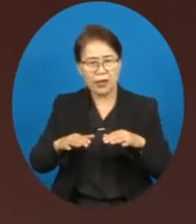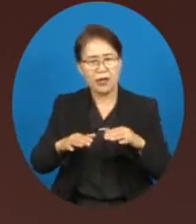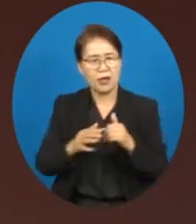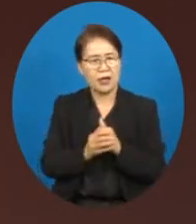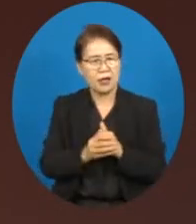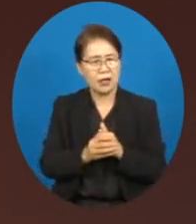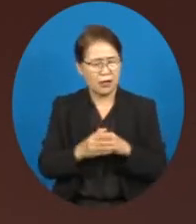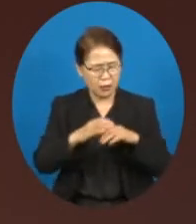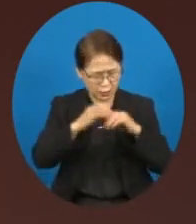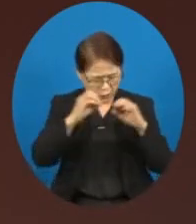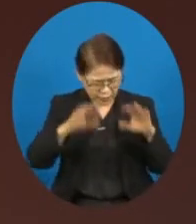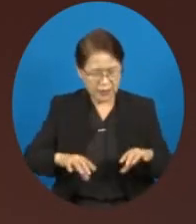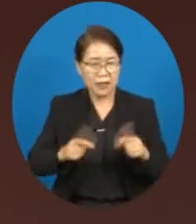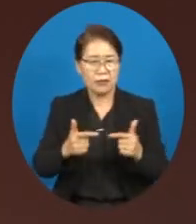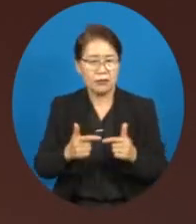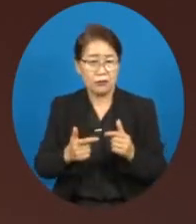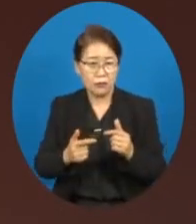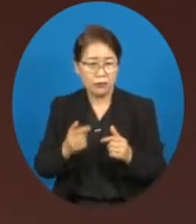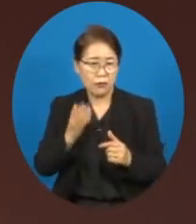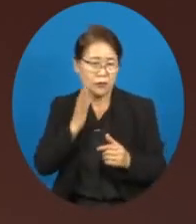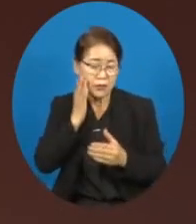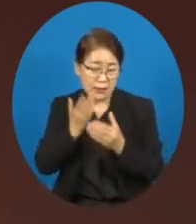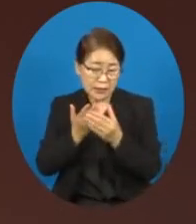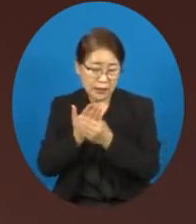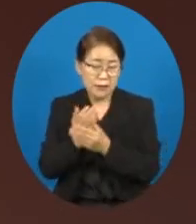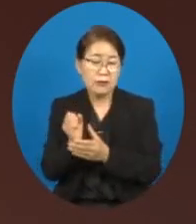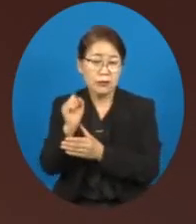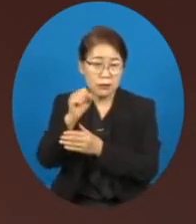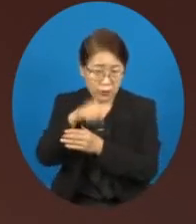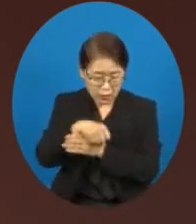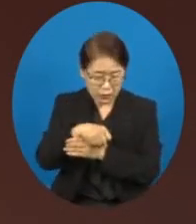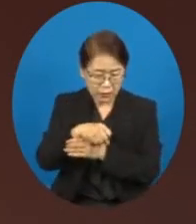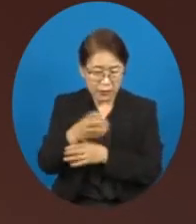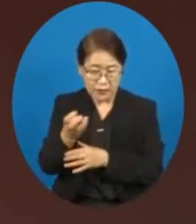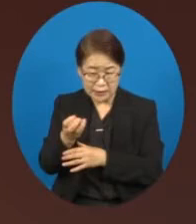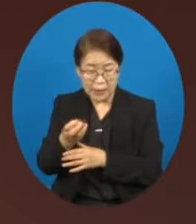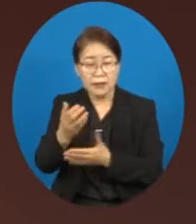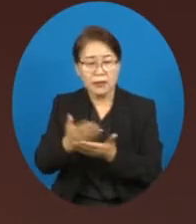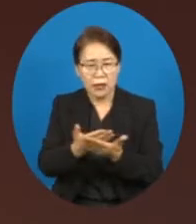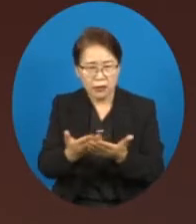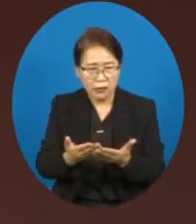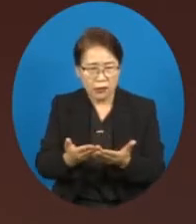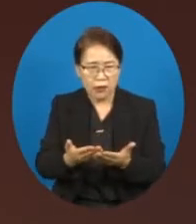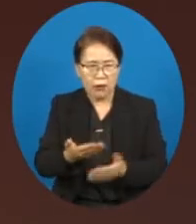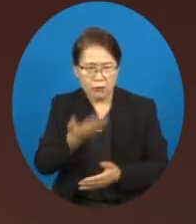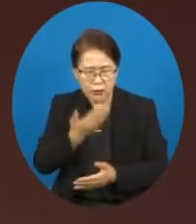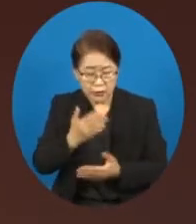않고 나중에 싹이 나게 하고 열매를 맺게 하고 종자를 주어 양식을 갖게 만든다면